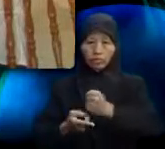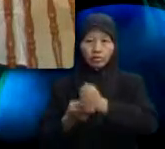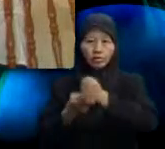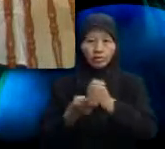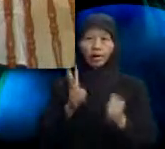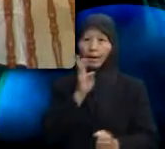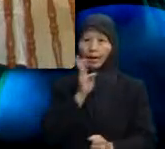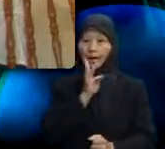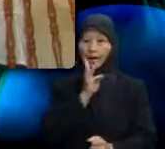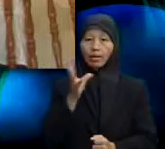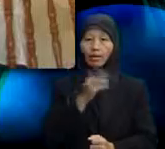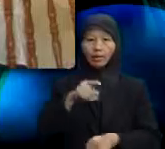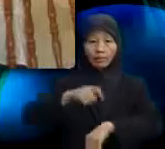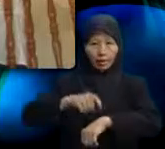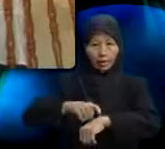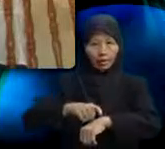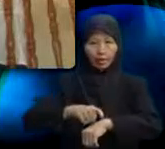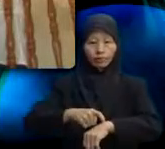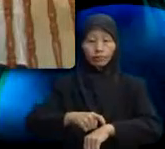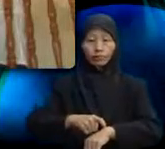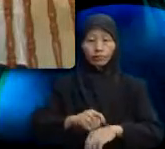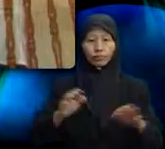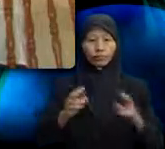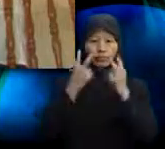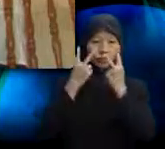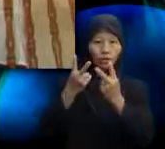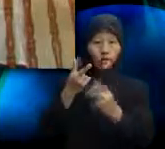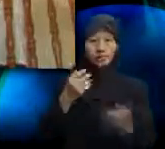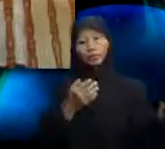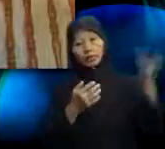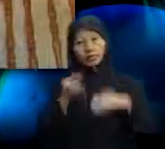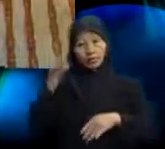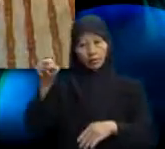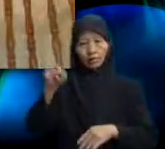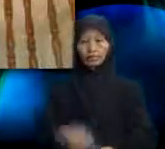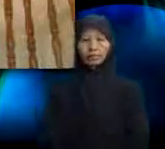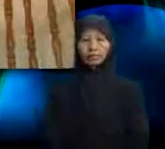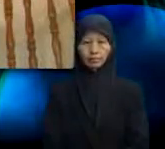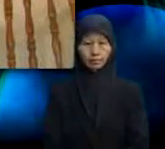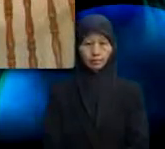boleh menjimatkan air dan waktu. Jom kita duduk di sana. Jom.